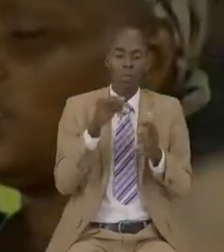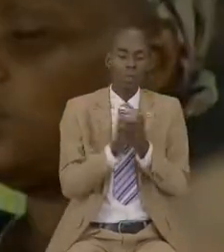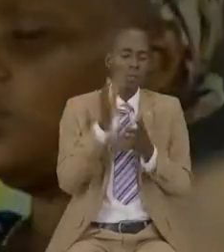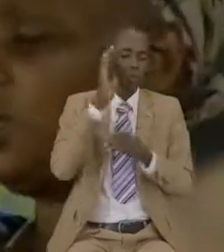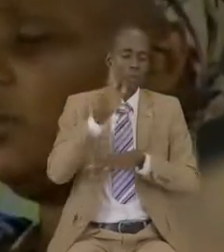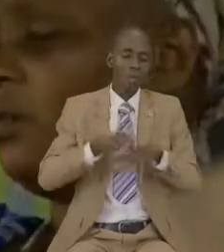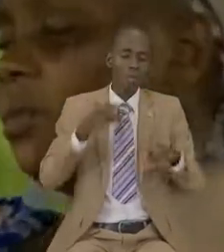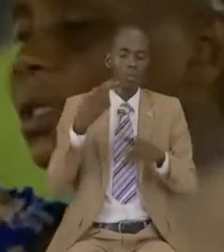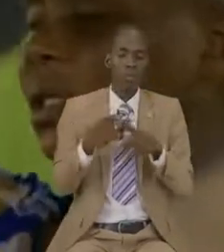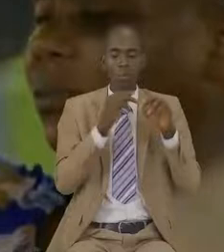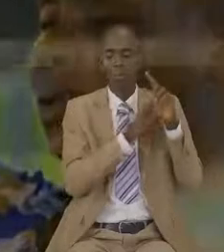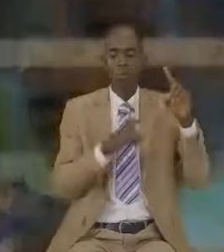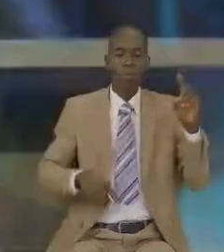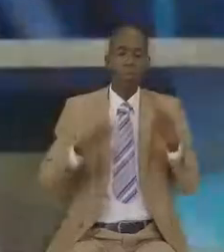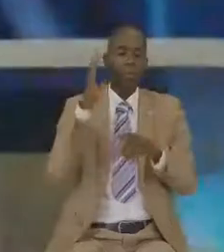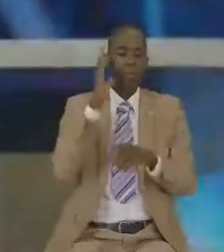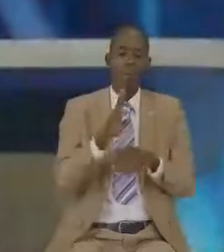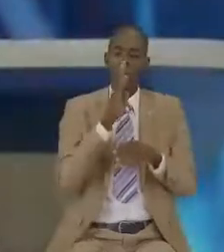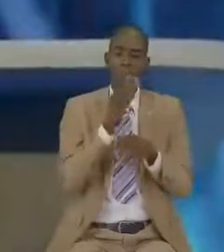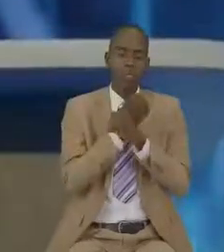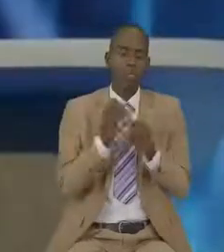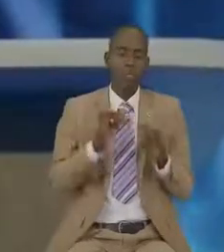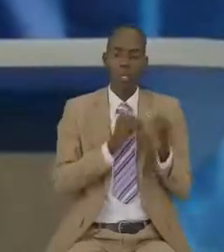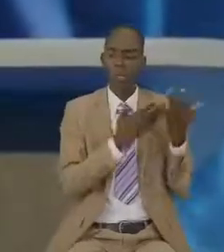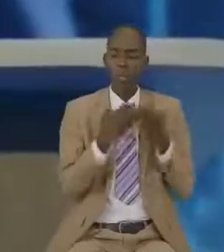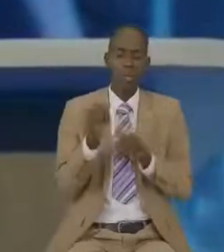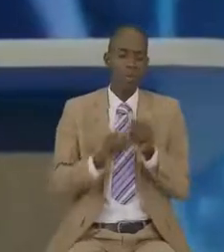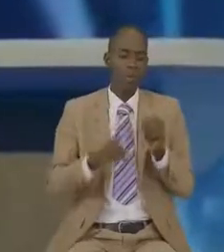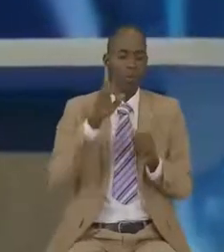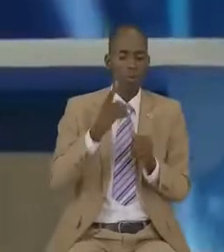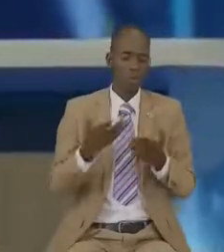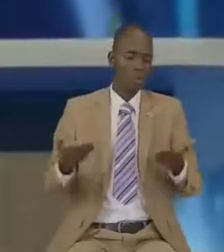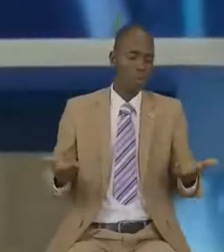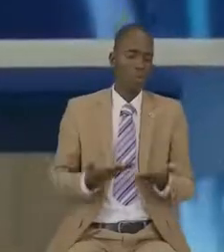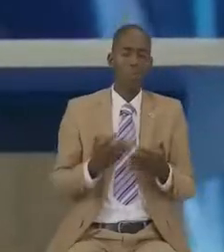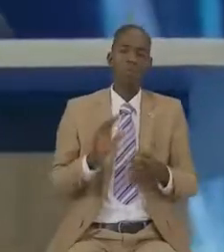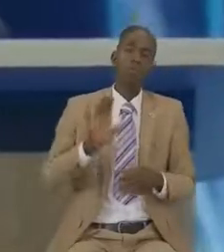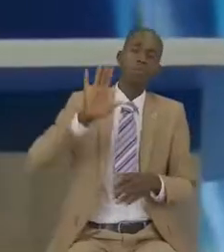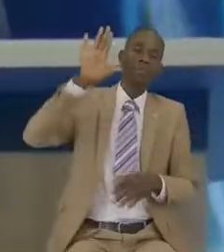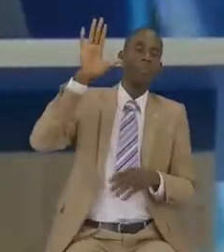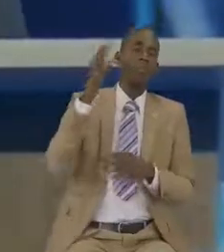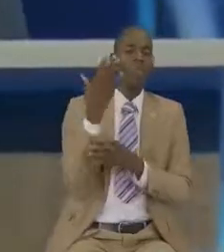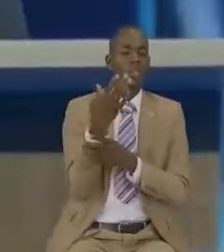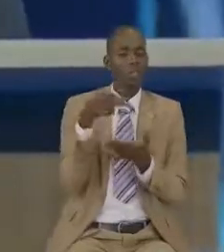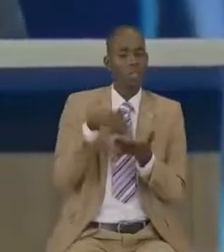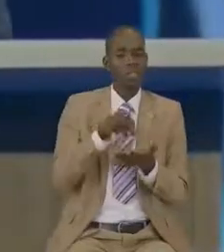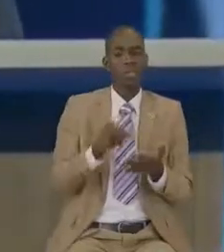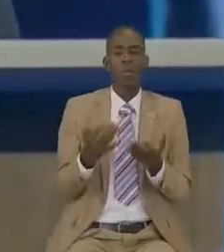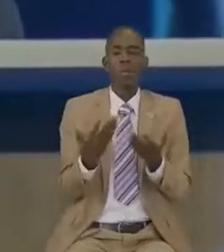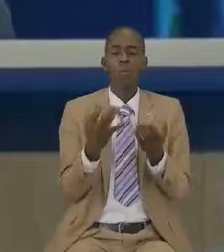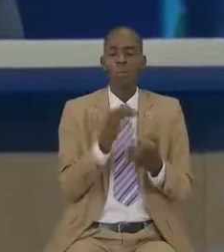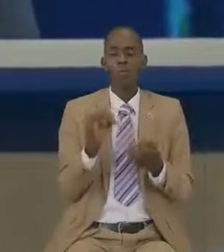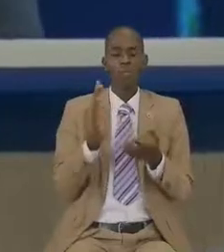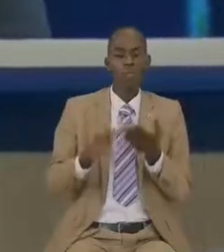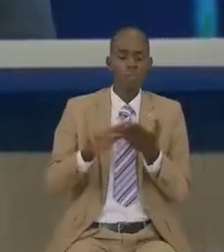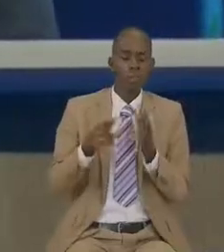sera sauvé. J'amène chacun ici, tous ceux qui lèvent la main, qui sont debout, qui veulent le pardon, la